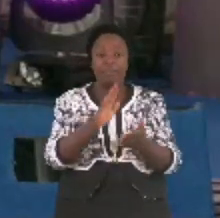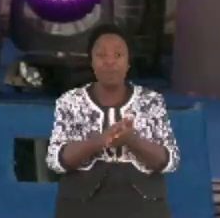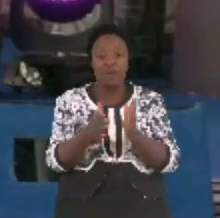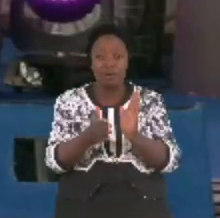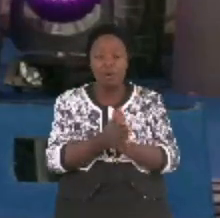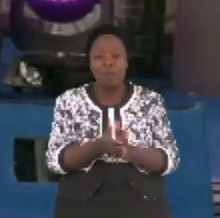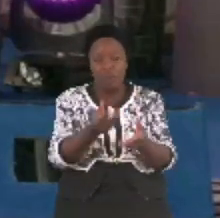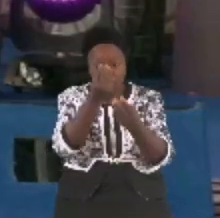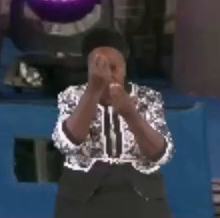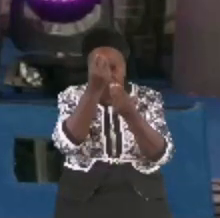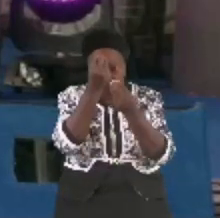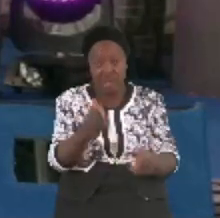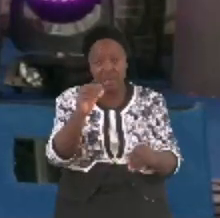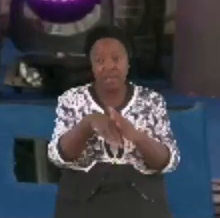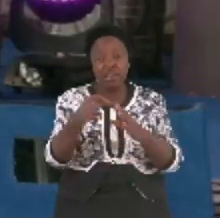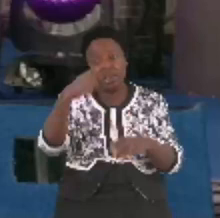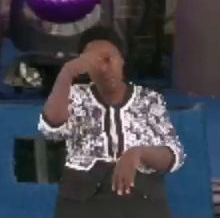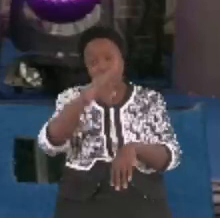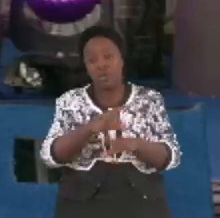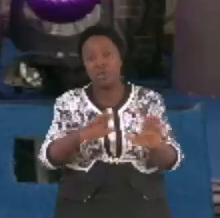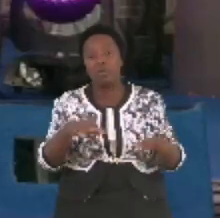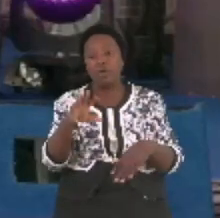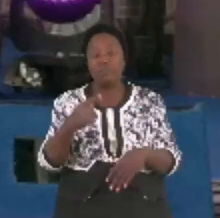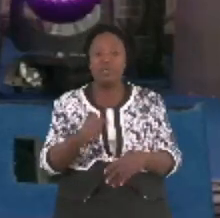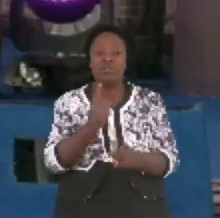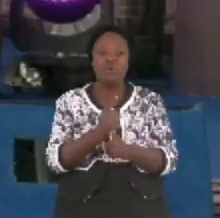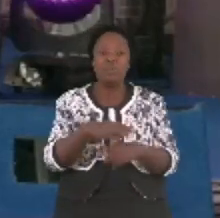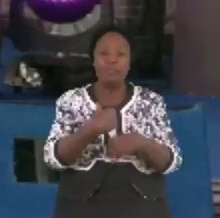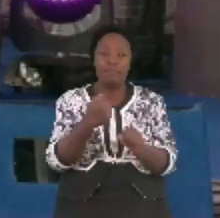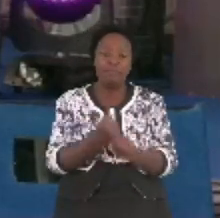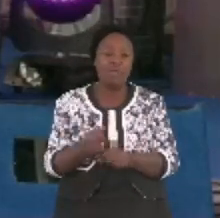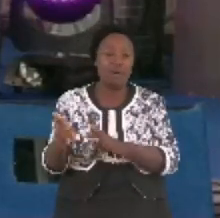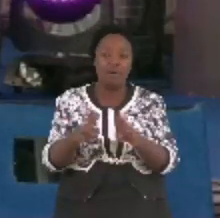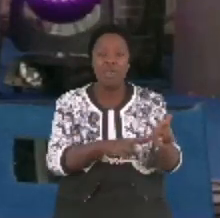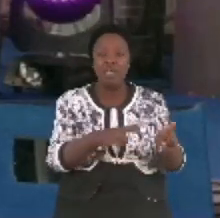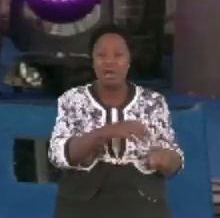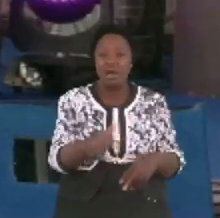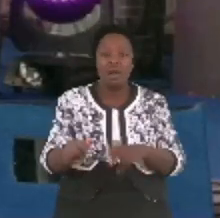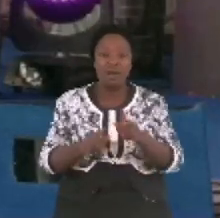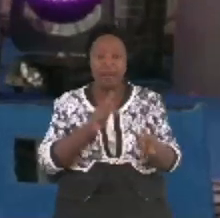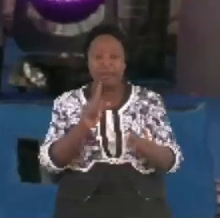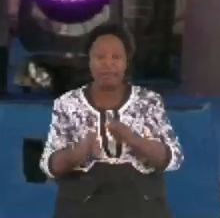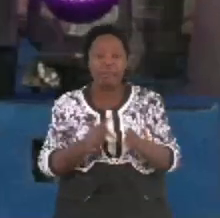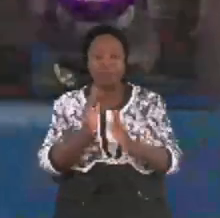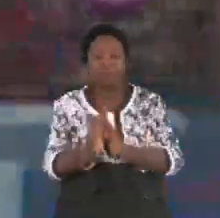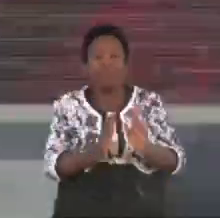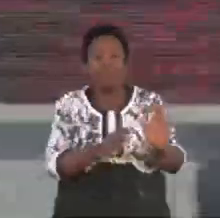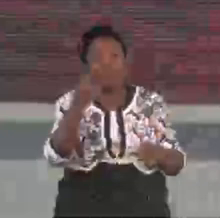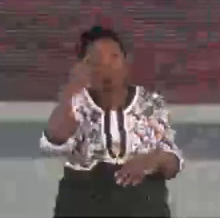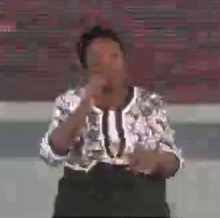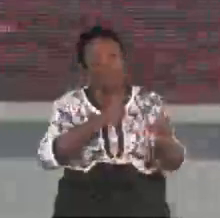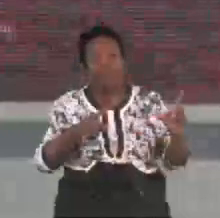obéissants dans la sagesse des justes afin de préparer ô Seigneur, un peuple